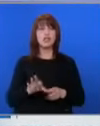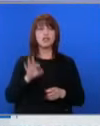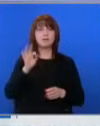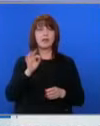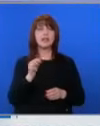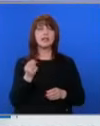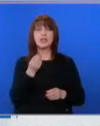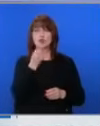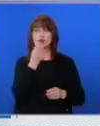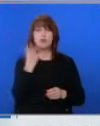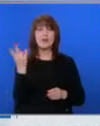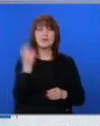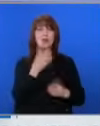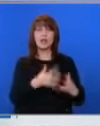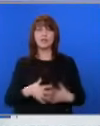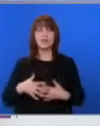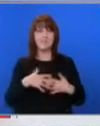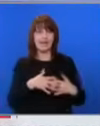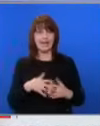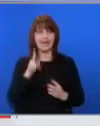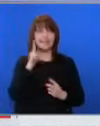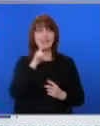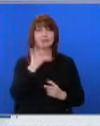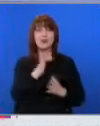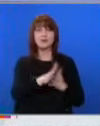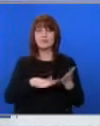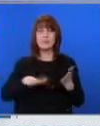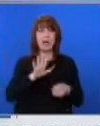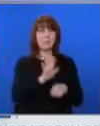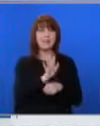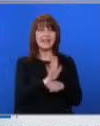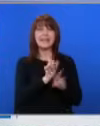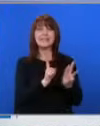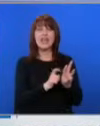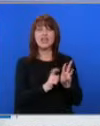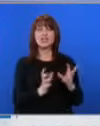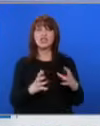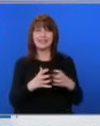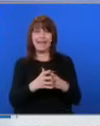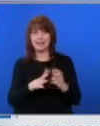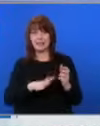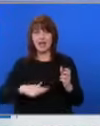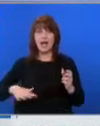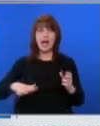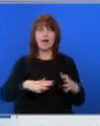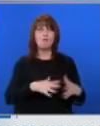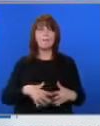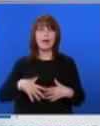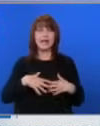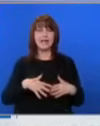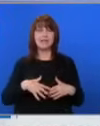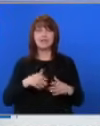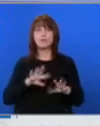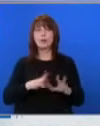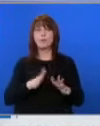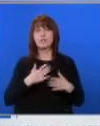Изборен супер вторник в Съединените щати. Денят, в който избирателите в 15 щата и територията на американска Самоа ще определят